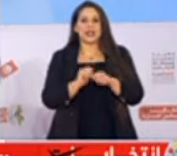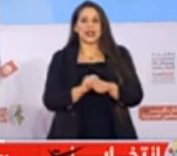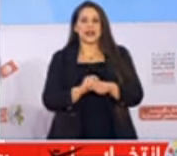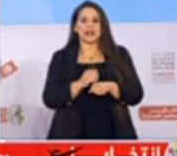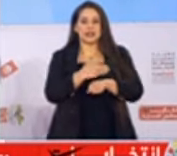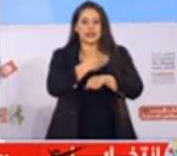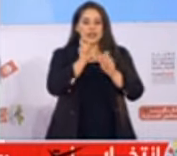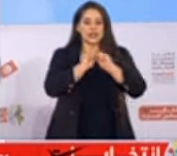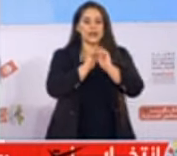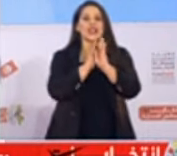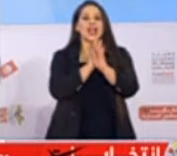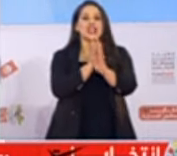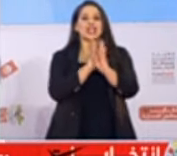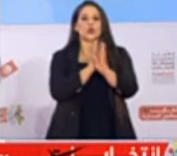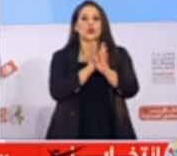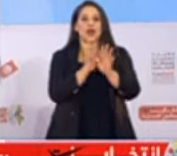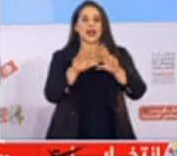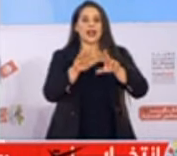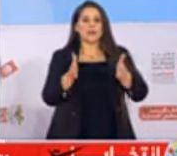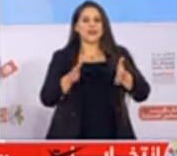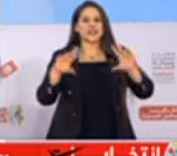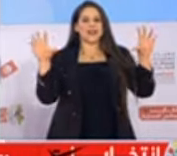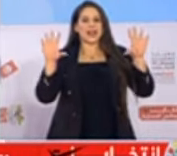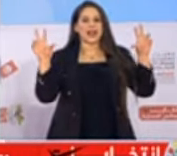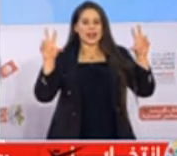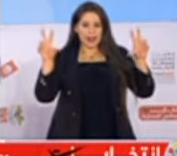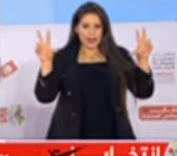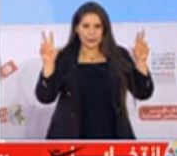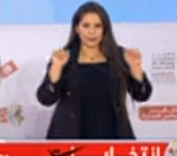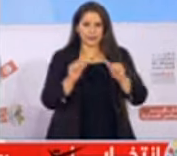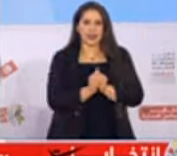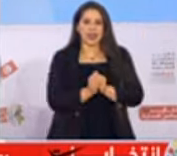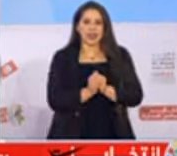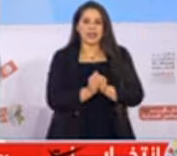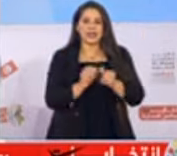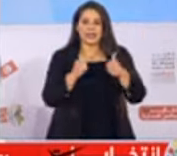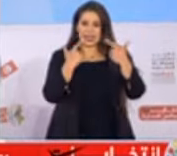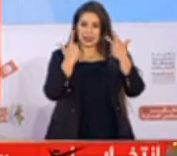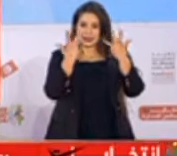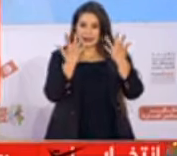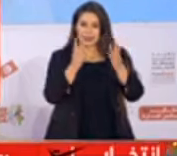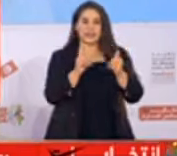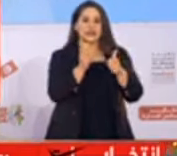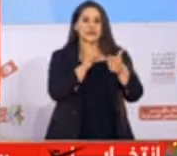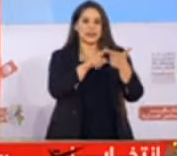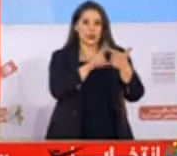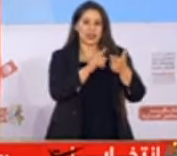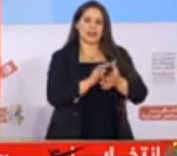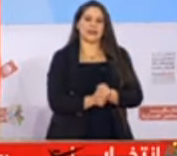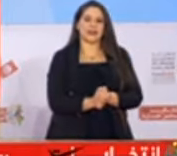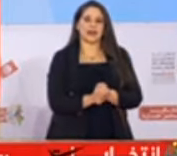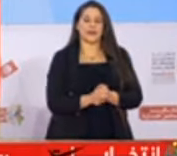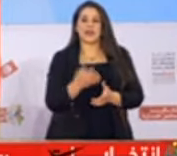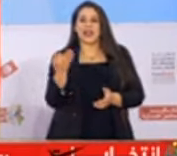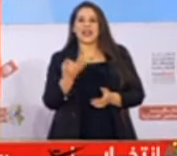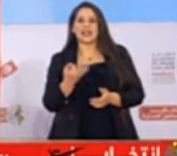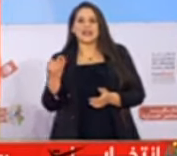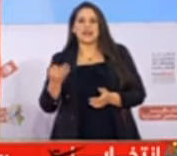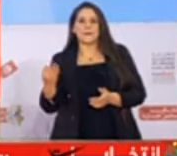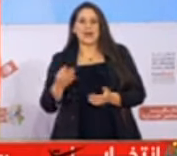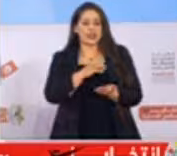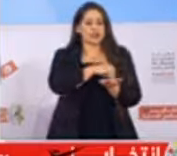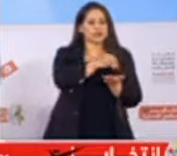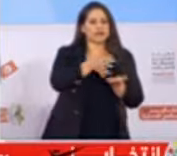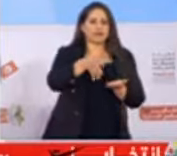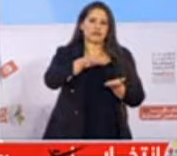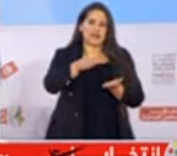الندوة المخصصة للاعلان عن النتائج الاولية للدور الثاني. هذه النسب تتوزع